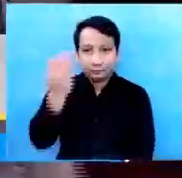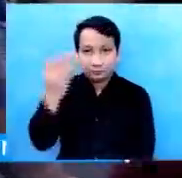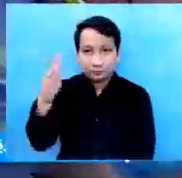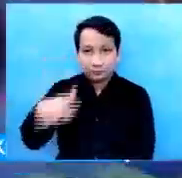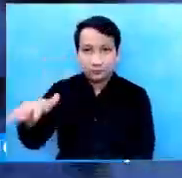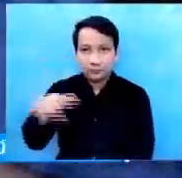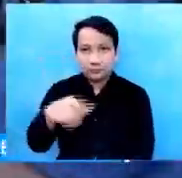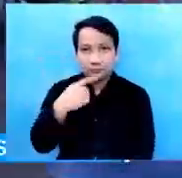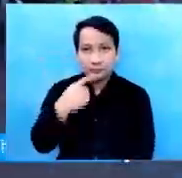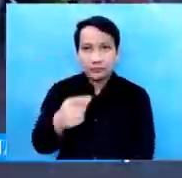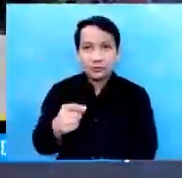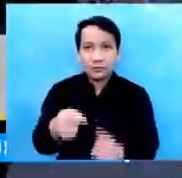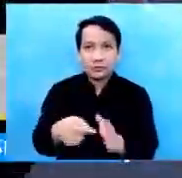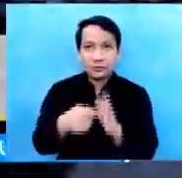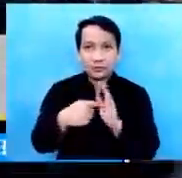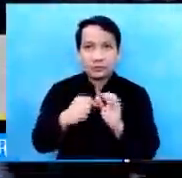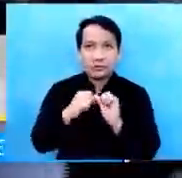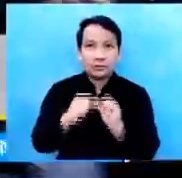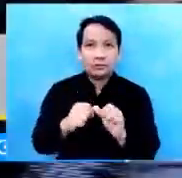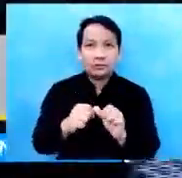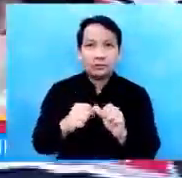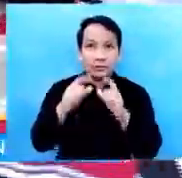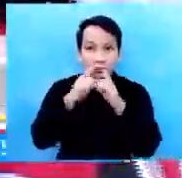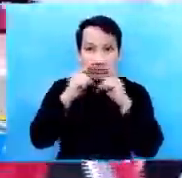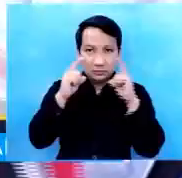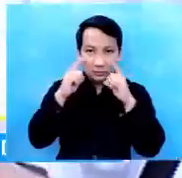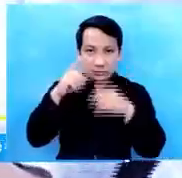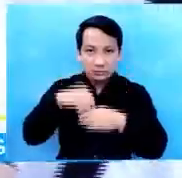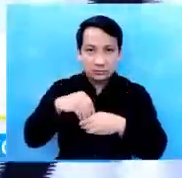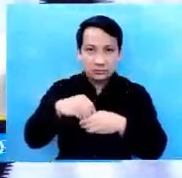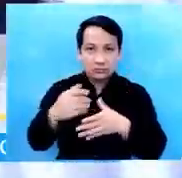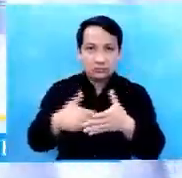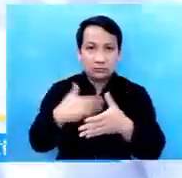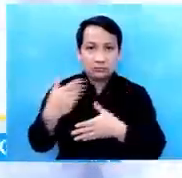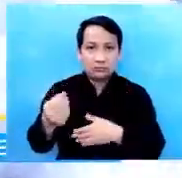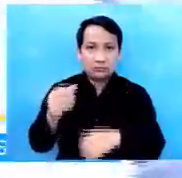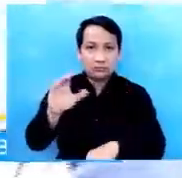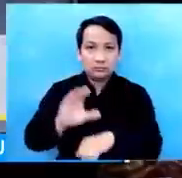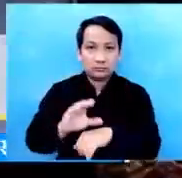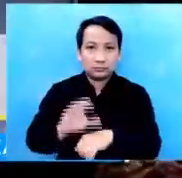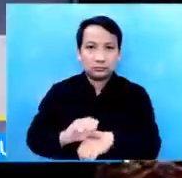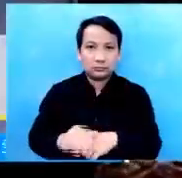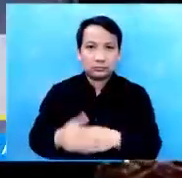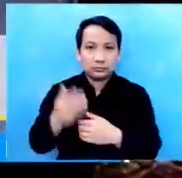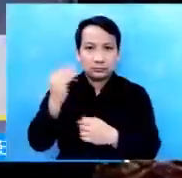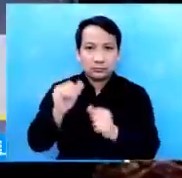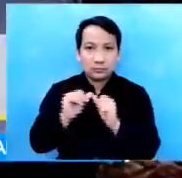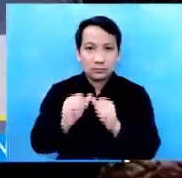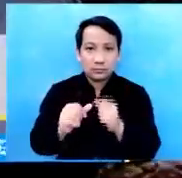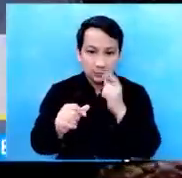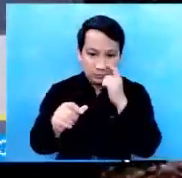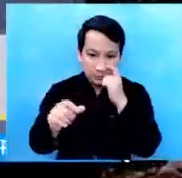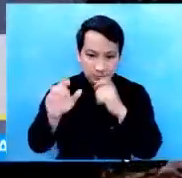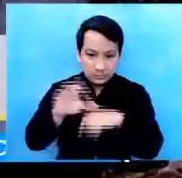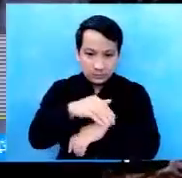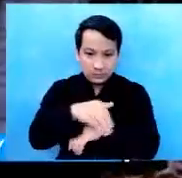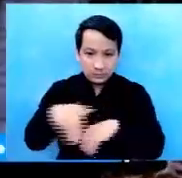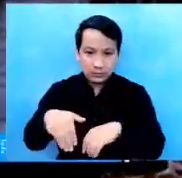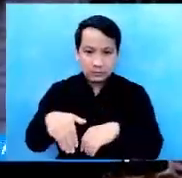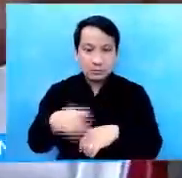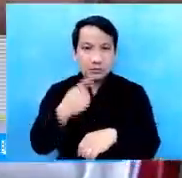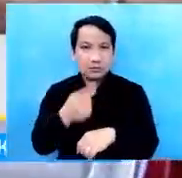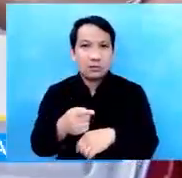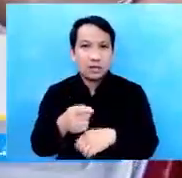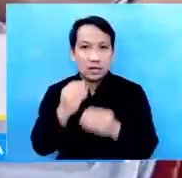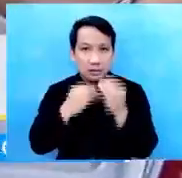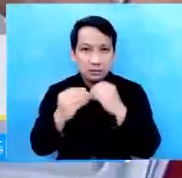mananampalataya, mandatory pa rin ang pagsusuot ng face mask sa loob at paligid ng simbahan. Matapos ang simbang gabi, nakakatakam ng mga